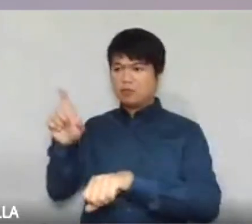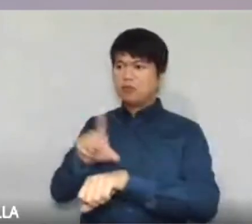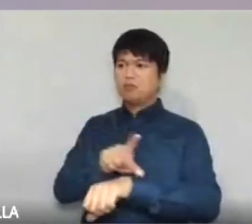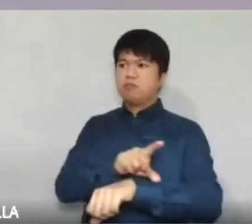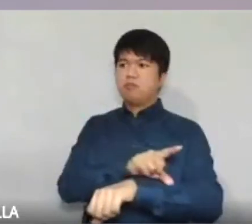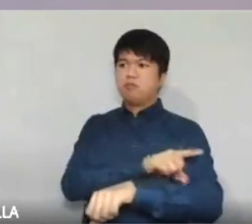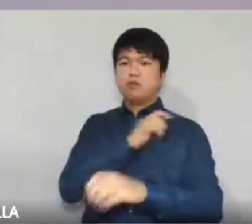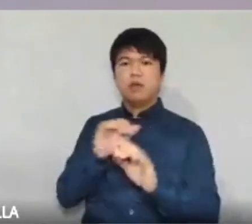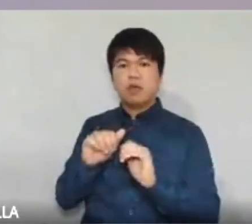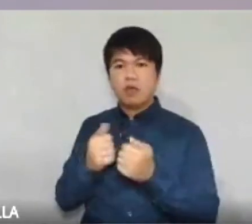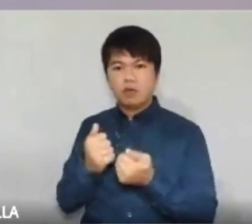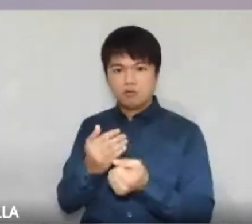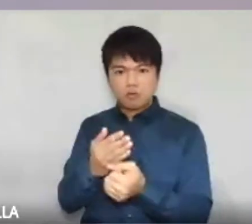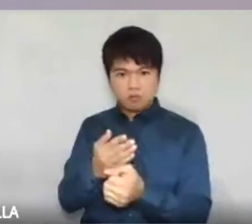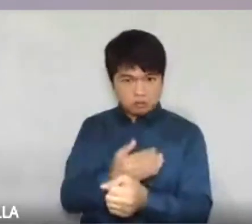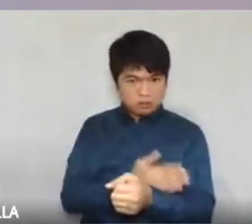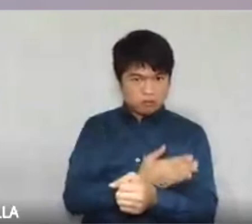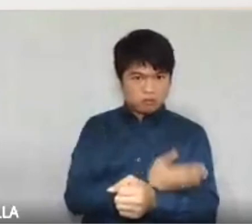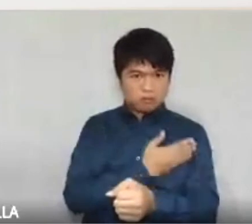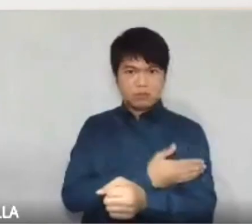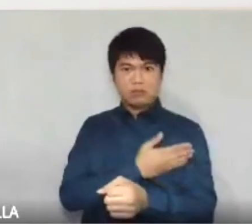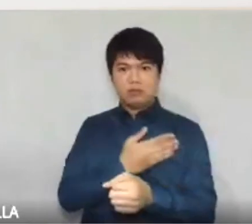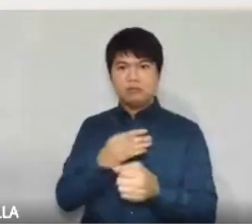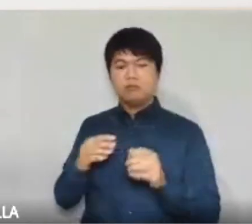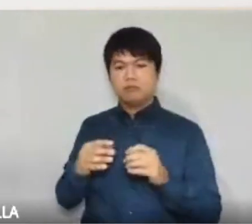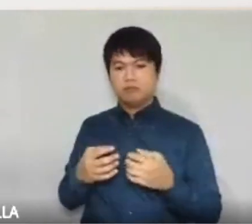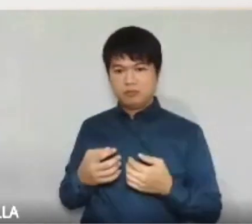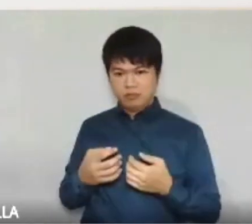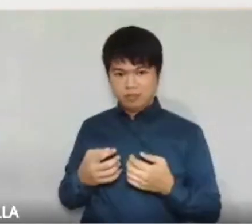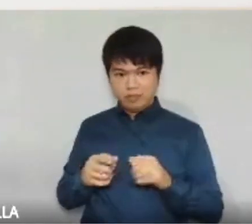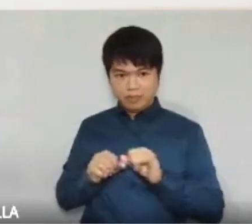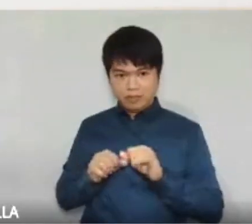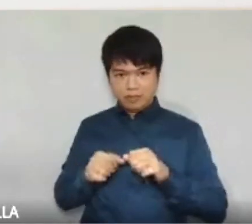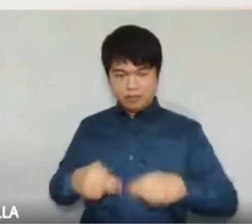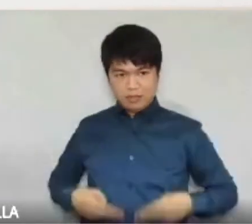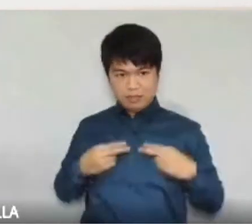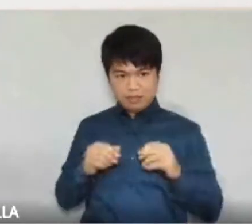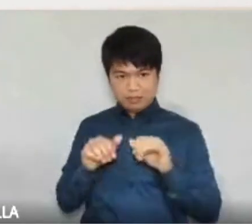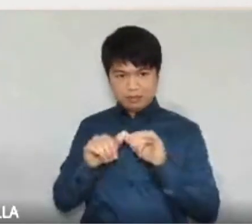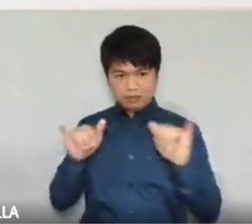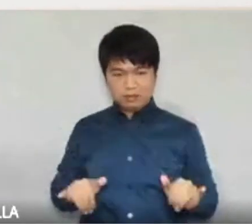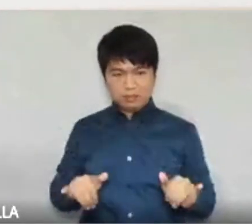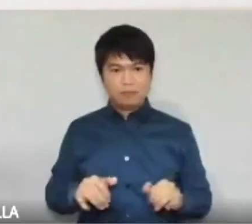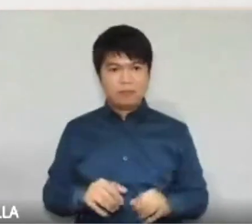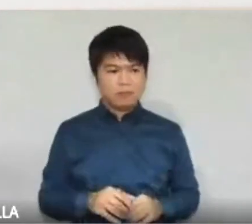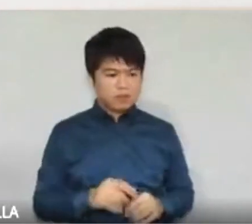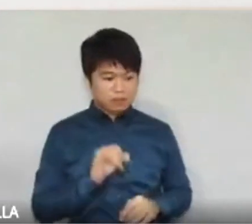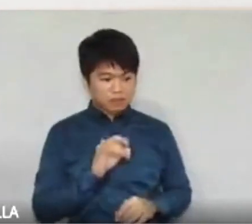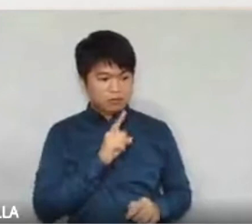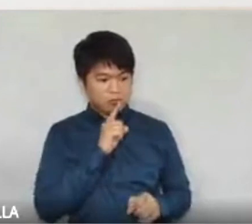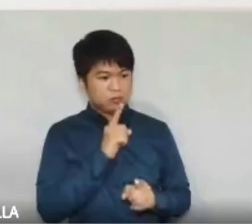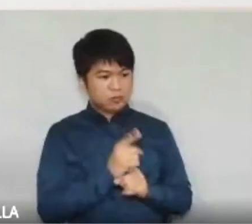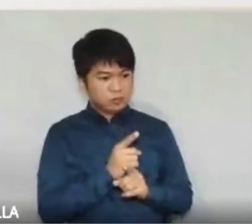ang ating complex health system. Kung gusto nating sigurado ang pagsunod, ilagay